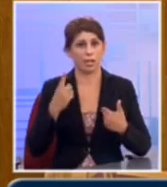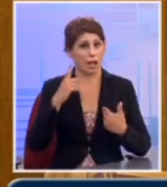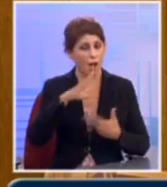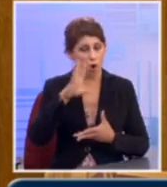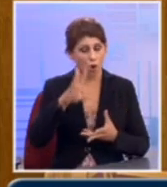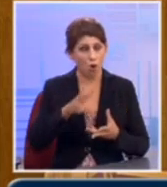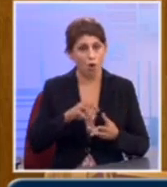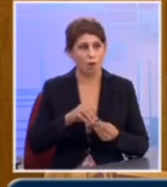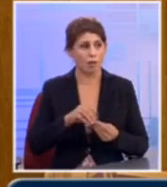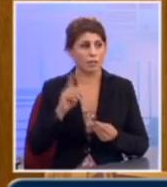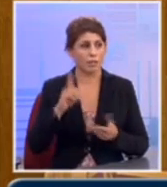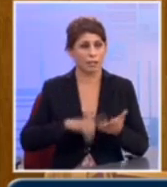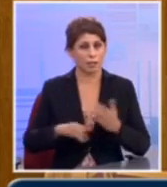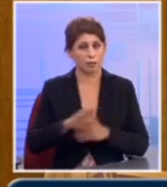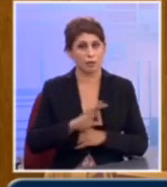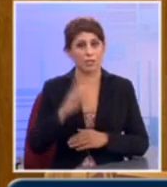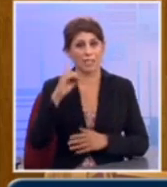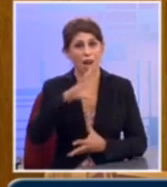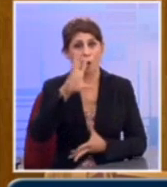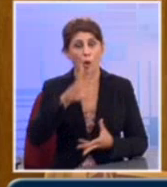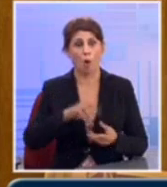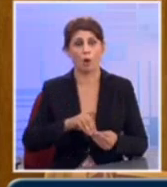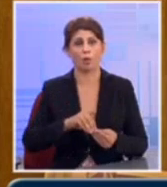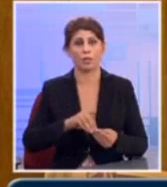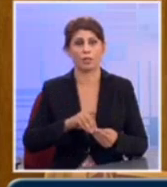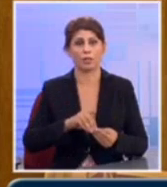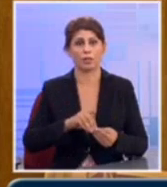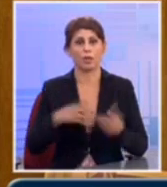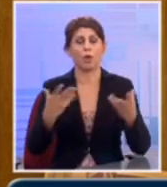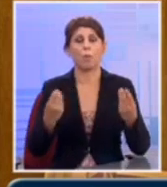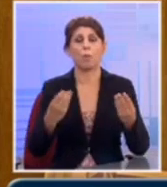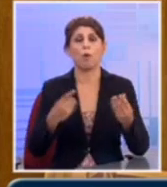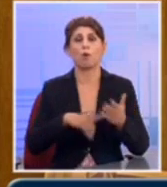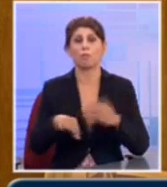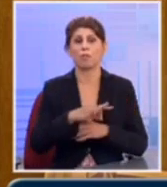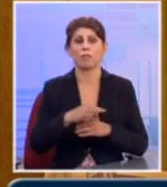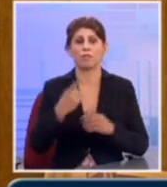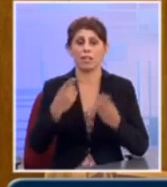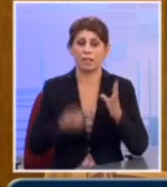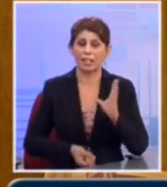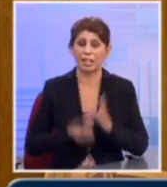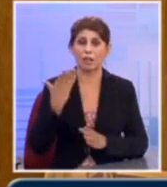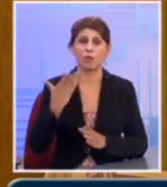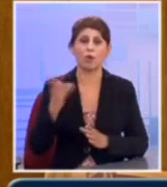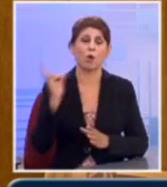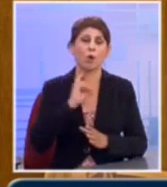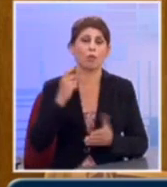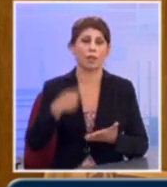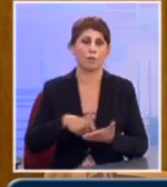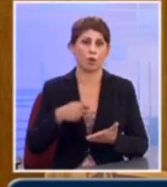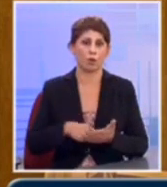νομοθ όχι σε νομοσχέδια σε ένα ολόκληρο σύμπλεγμα σε ένα ολόκληρο καινούργιο κώδικα